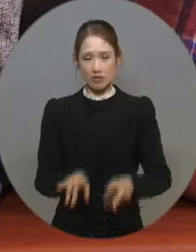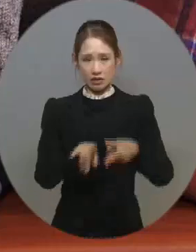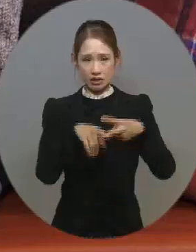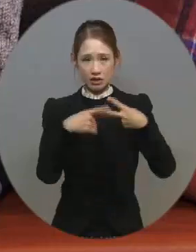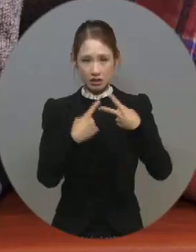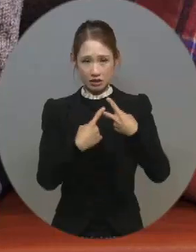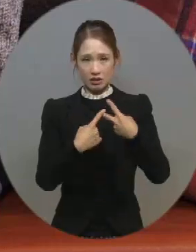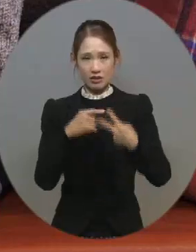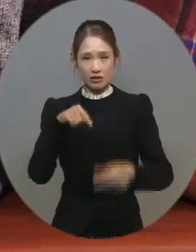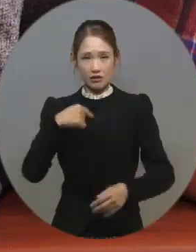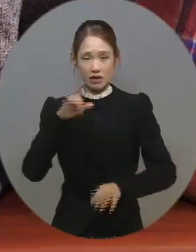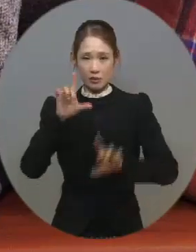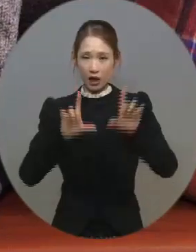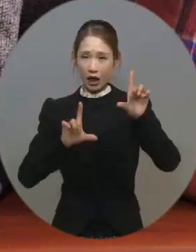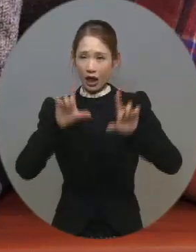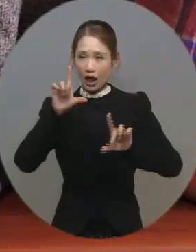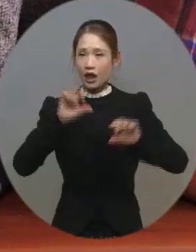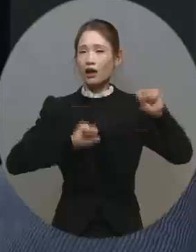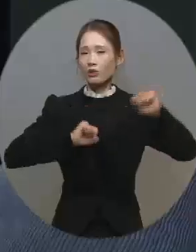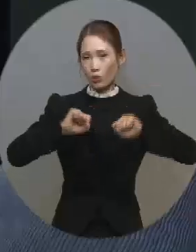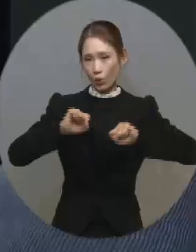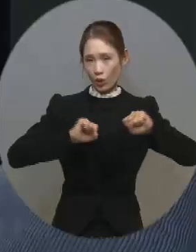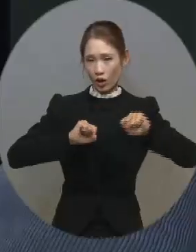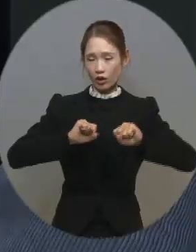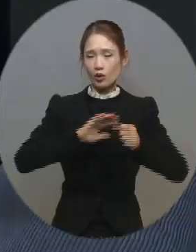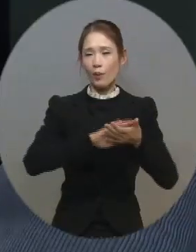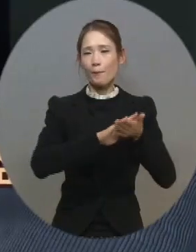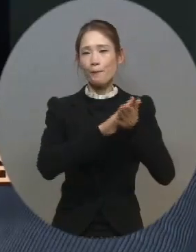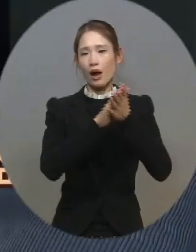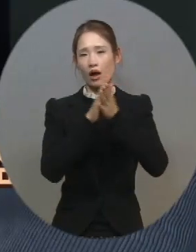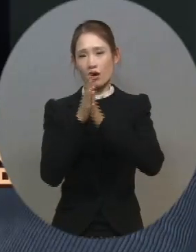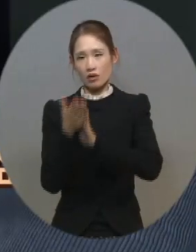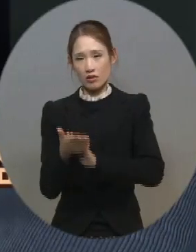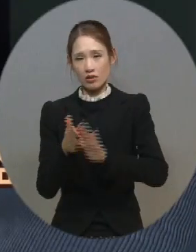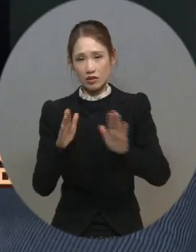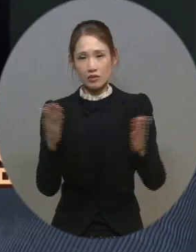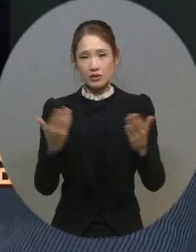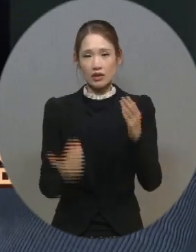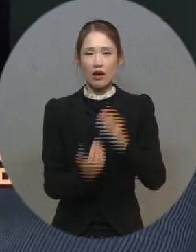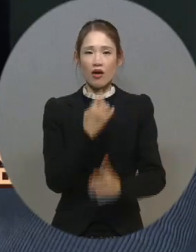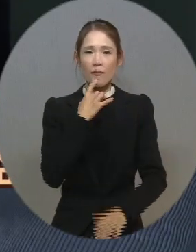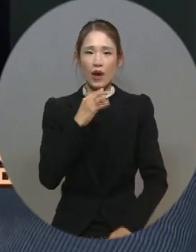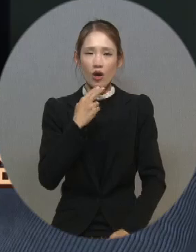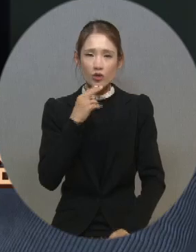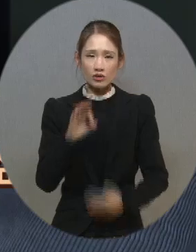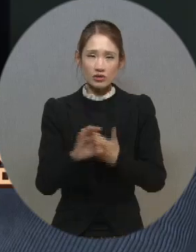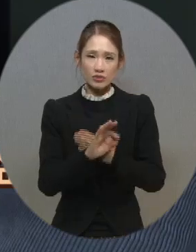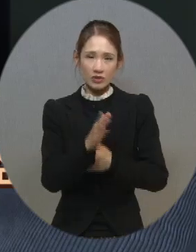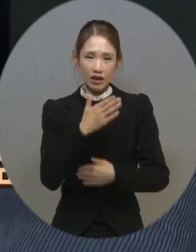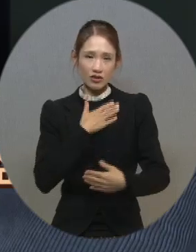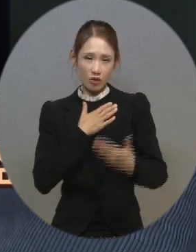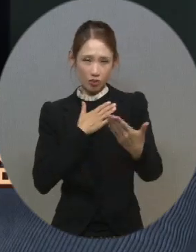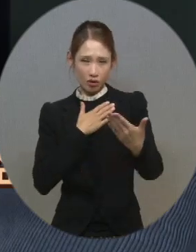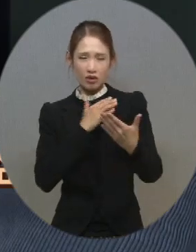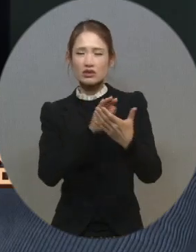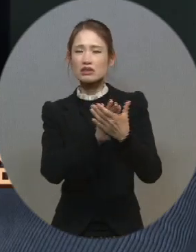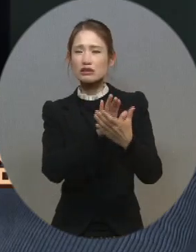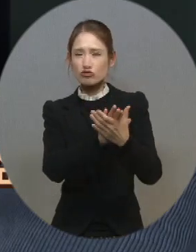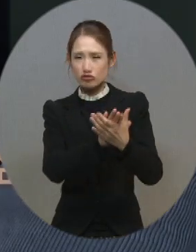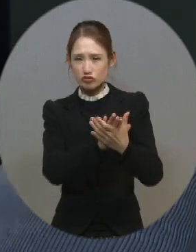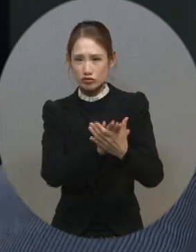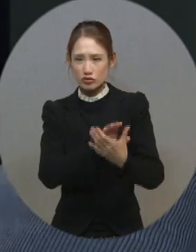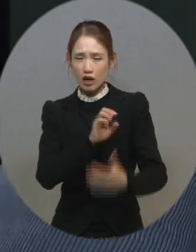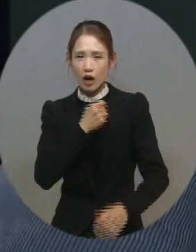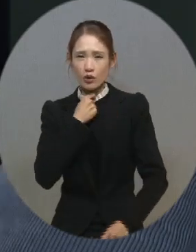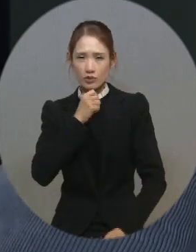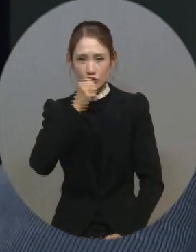되면서 이 사람들의 태도가 바뀌는 거예요. 야 이번 사건 아니면 내가 당신 정말 친구 삼고 싶다는 얘기를 수십 번을 하는